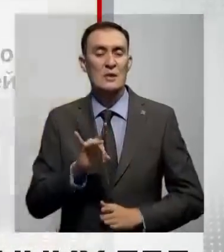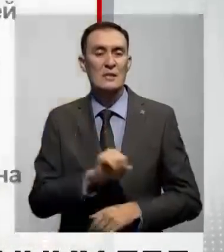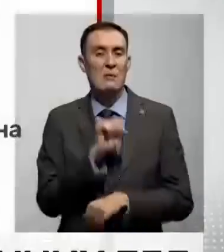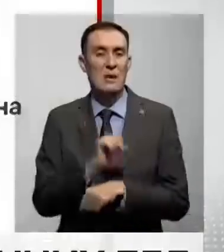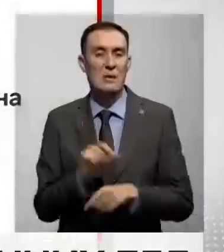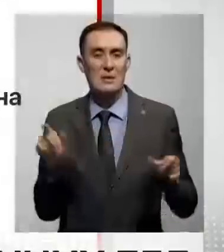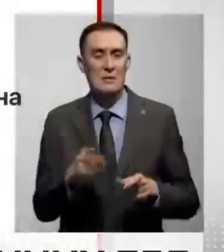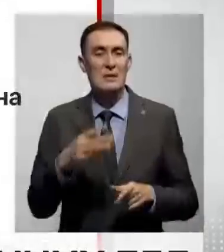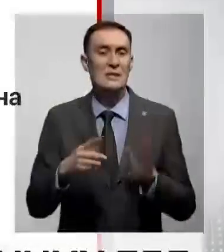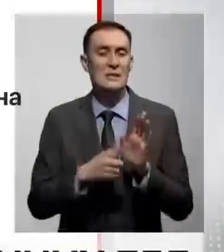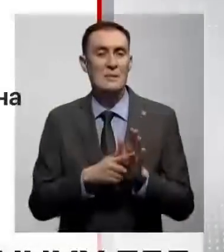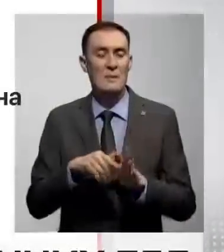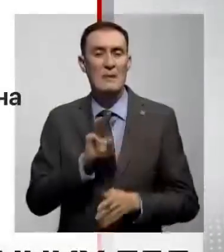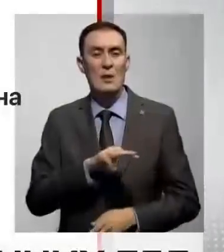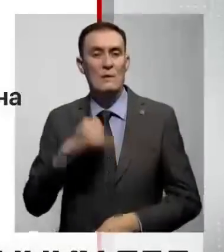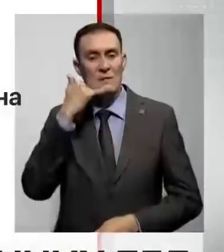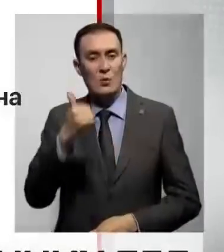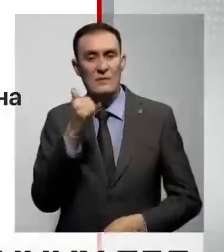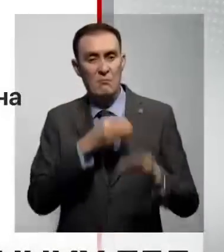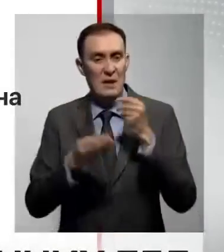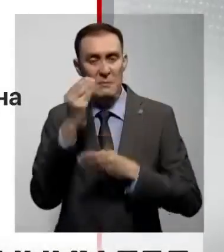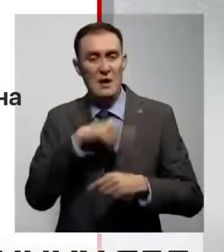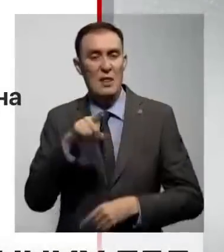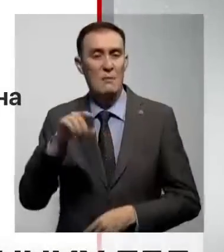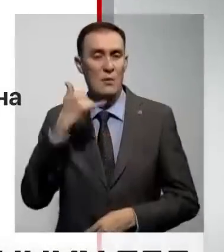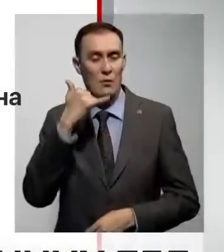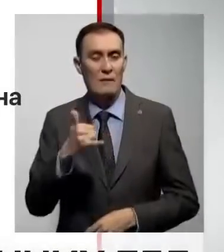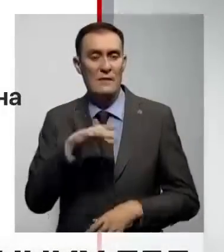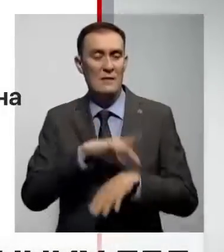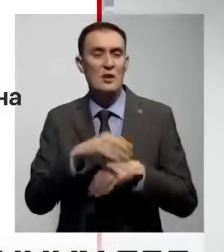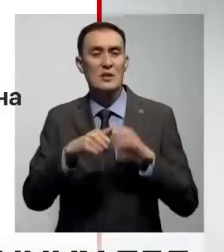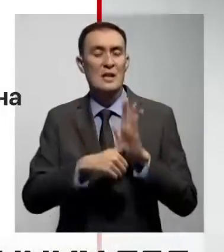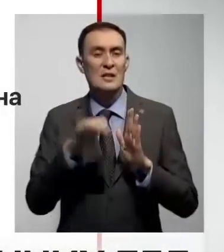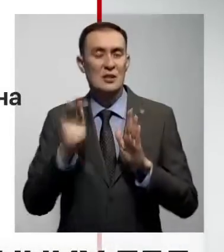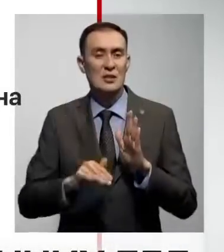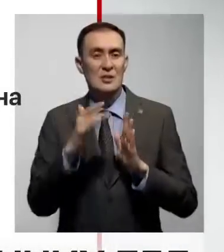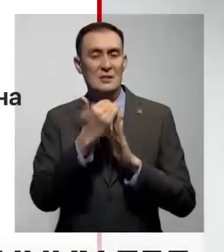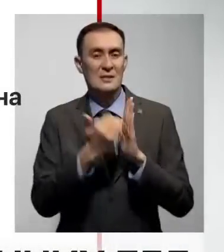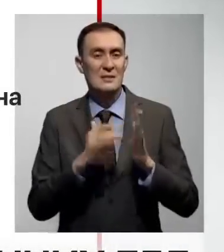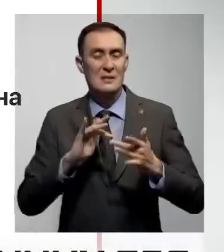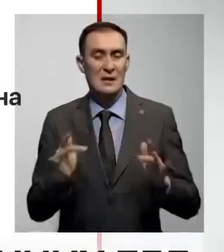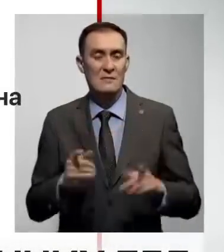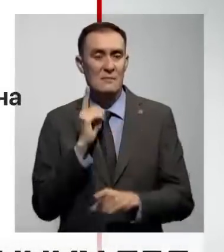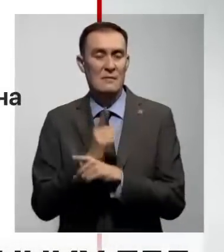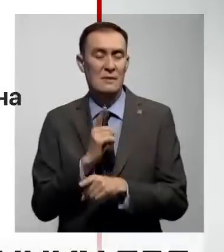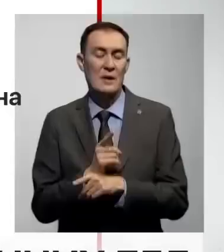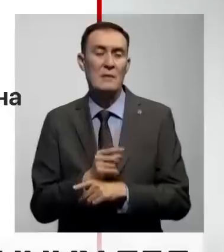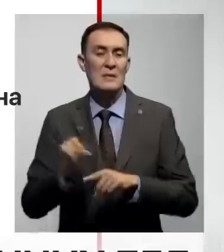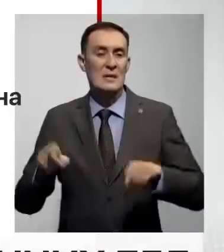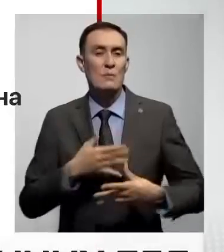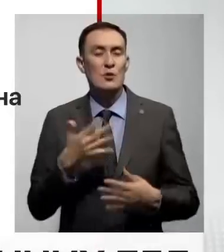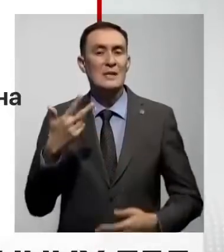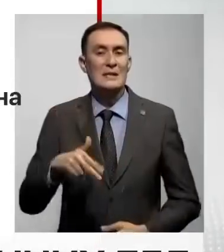заблокировали 37 миллионов звонков с подменных номеров, выявили 16 тысяч сайтов с противоправным контентом. Полицейские изъяли